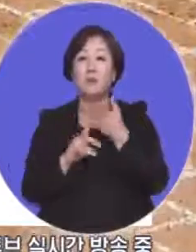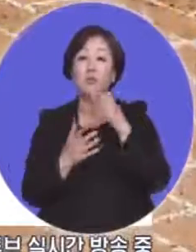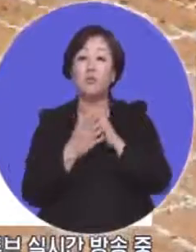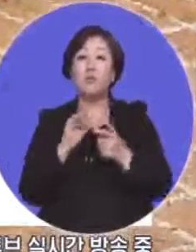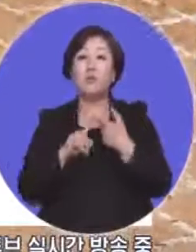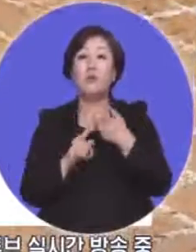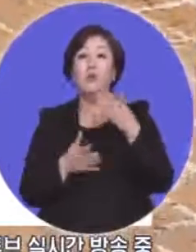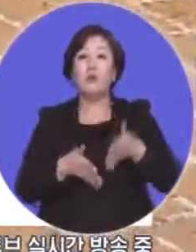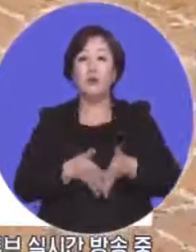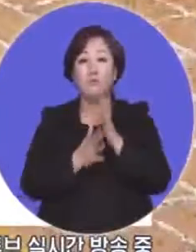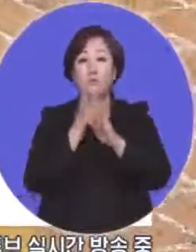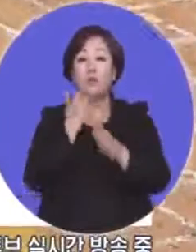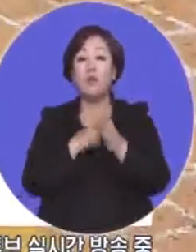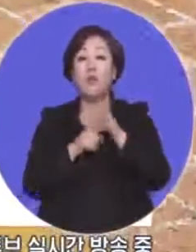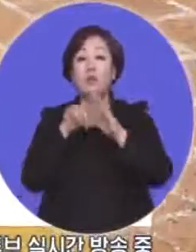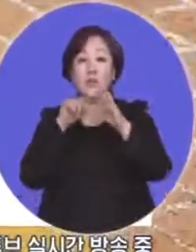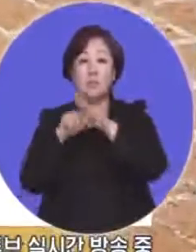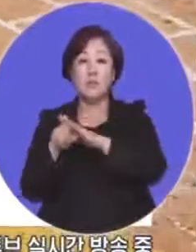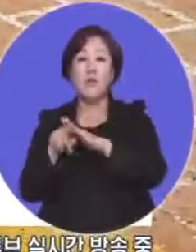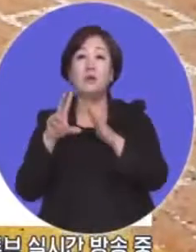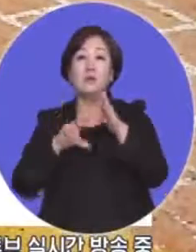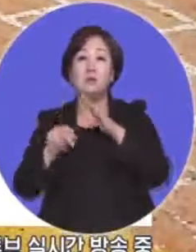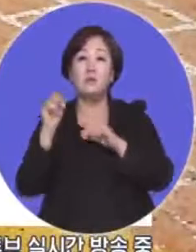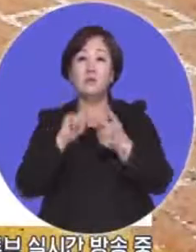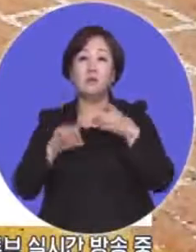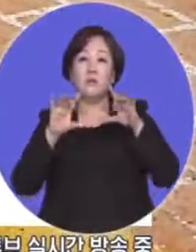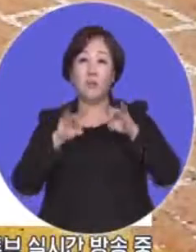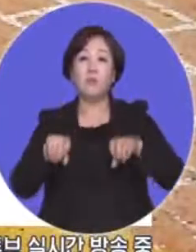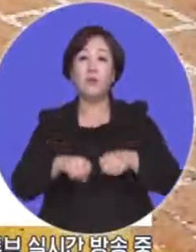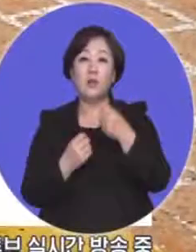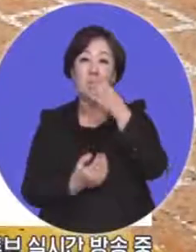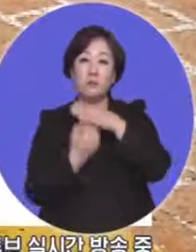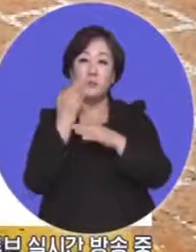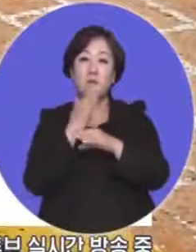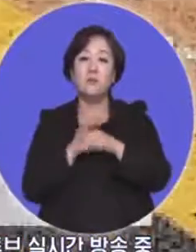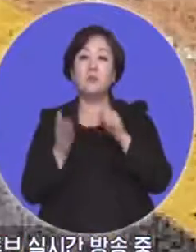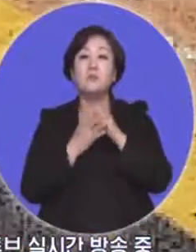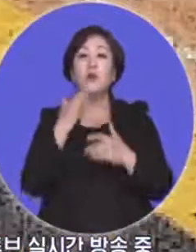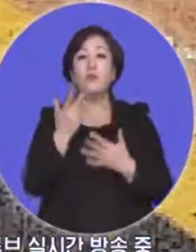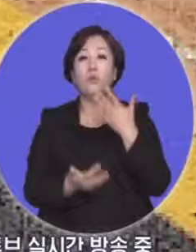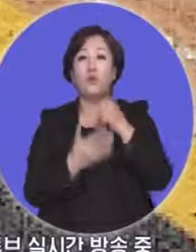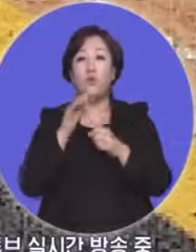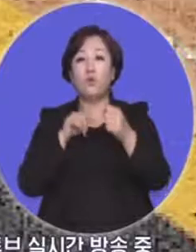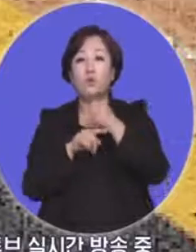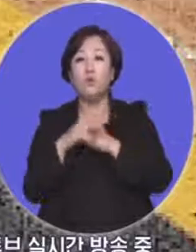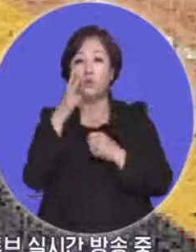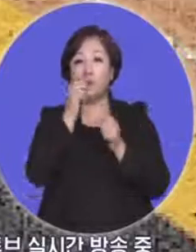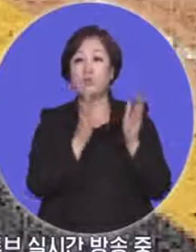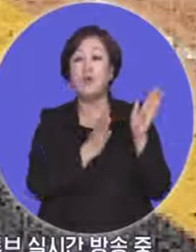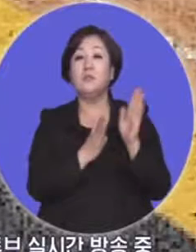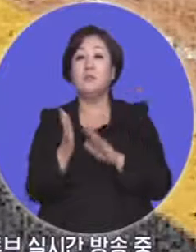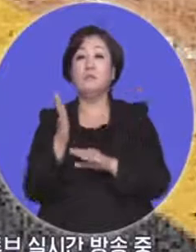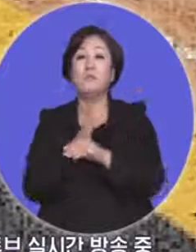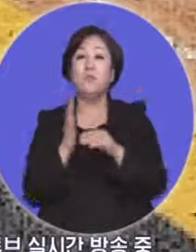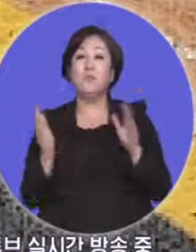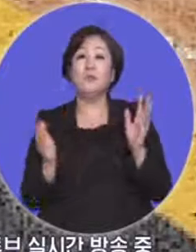소방당국은 건물로 들어가는 지하 전선 케이블이 합성도 에 불이 난 것으로 보고 정확한 화재 원인을 조사하고 있습니다